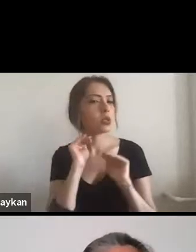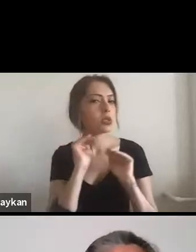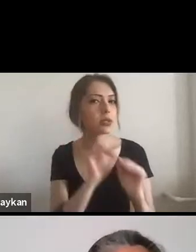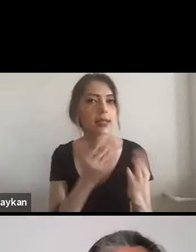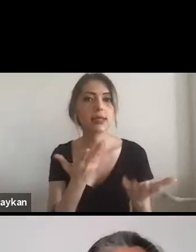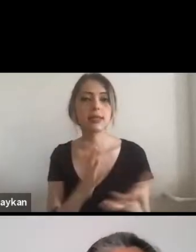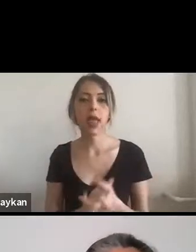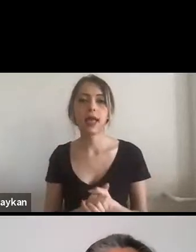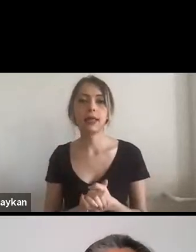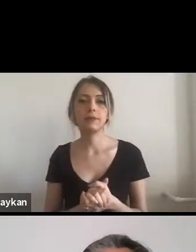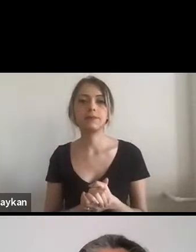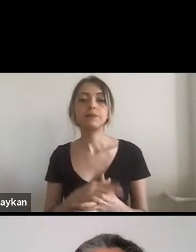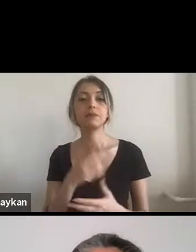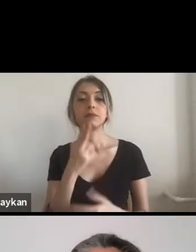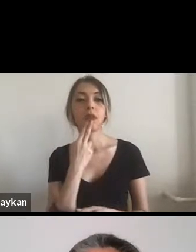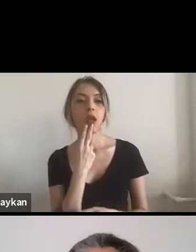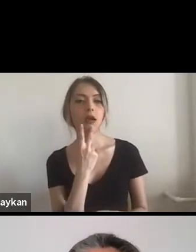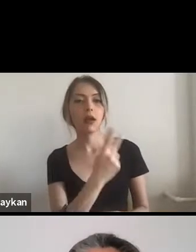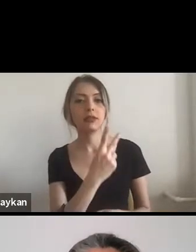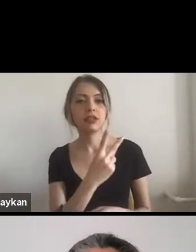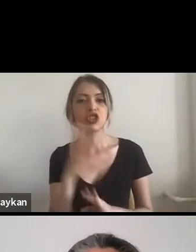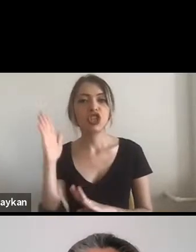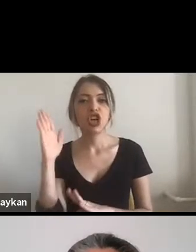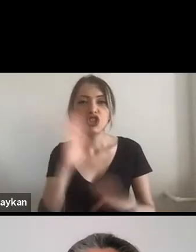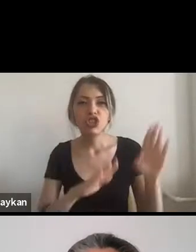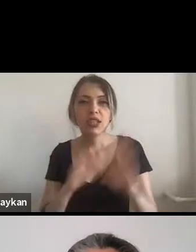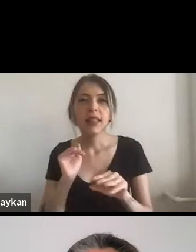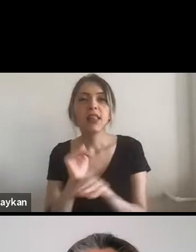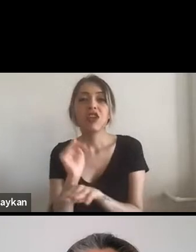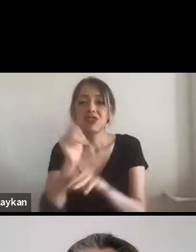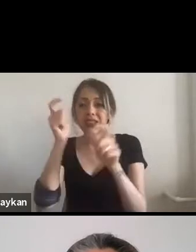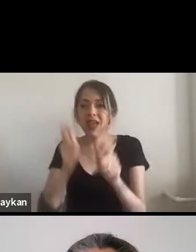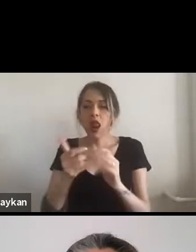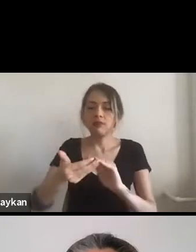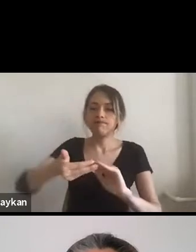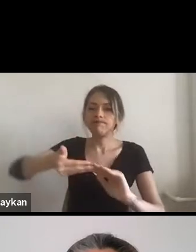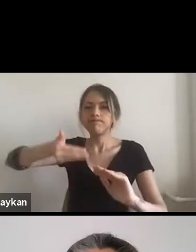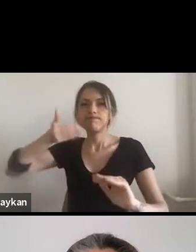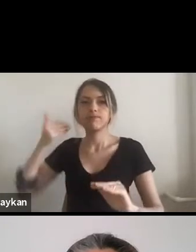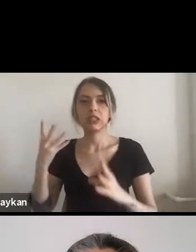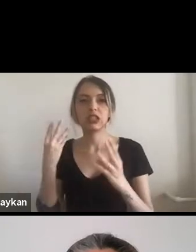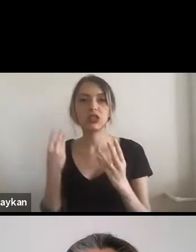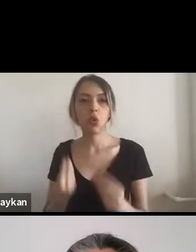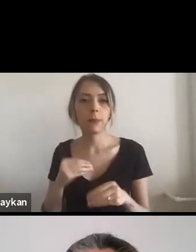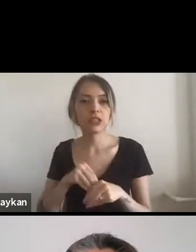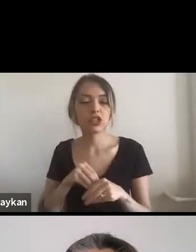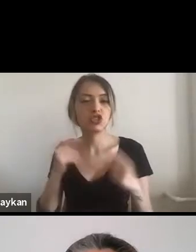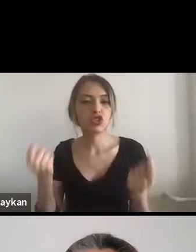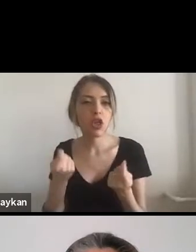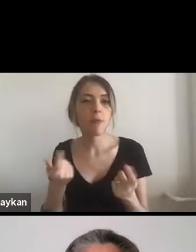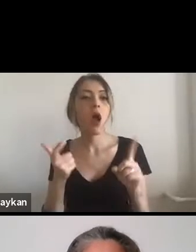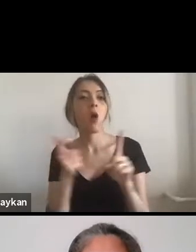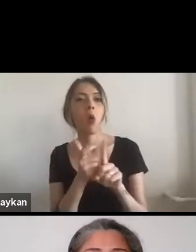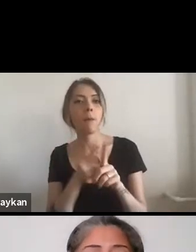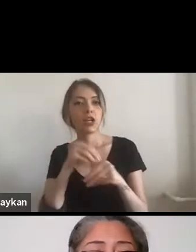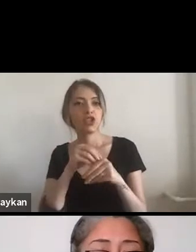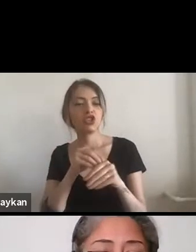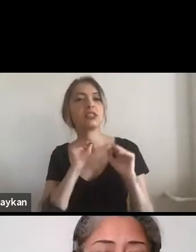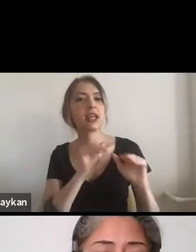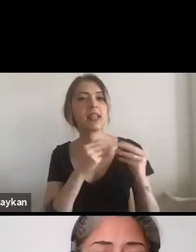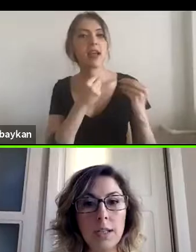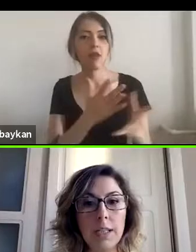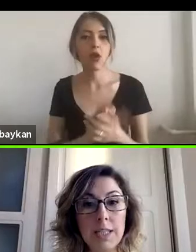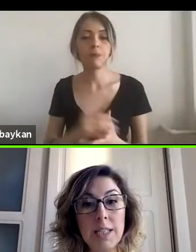ulaşmasına, kadınların şiddet ortamından uzaklaştırılmalarına ve şiddetten korunmalarına destek vermektedir. Hatta